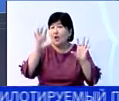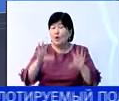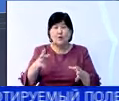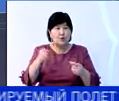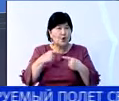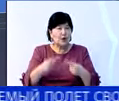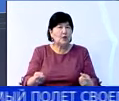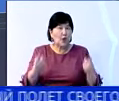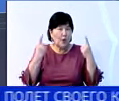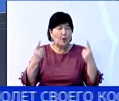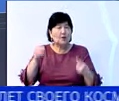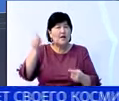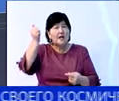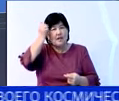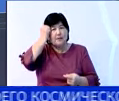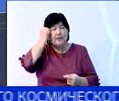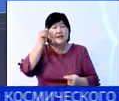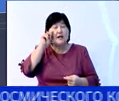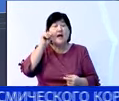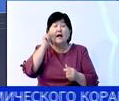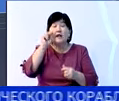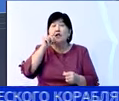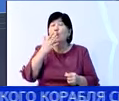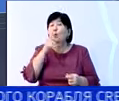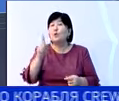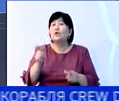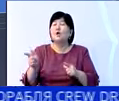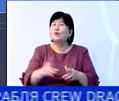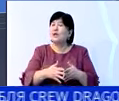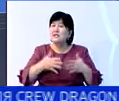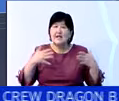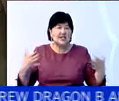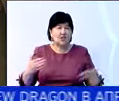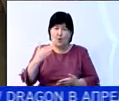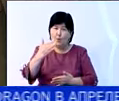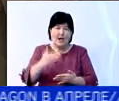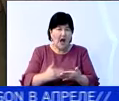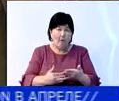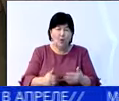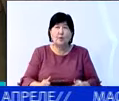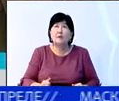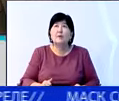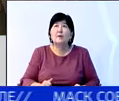еще ряд крупных знаменательных юбилеев. Каждой дате музей готовит насыщенную программу.